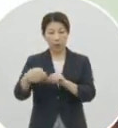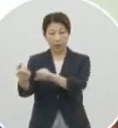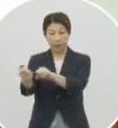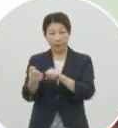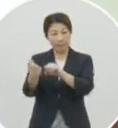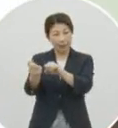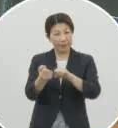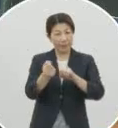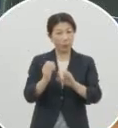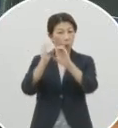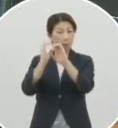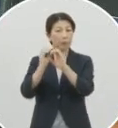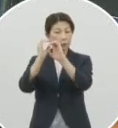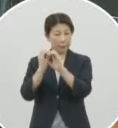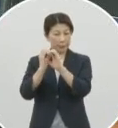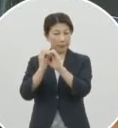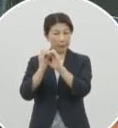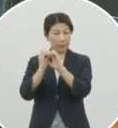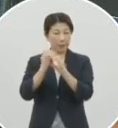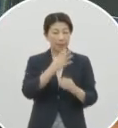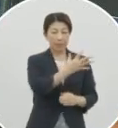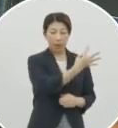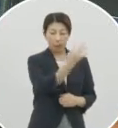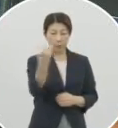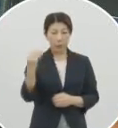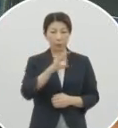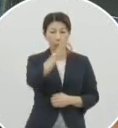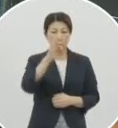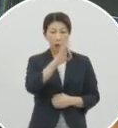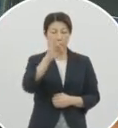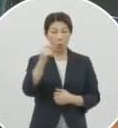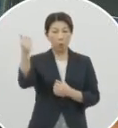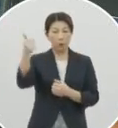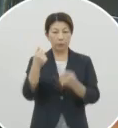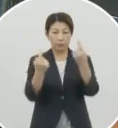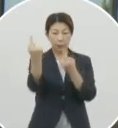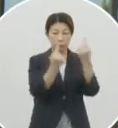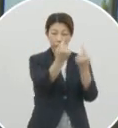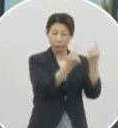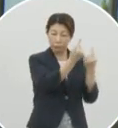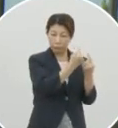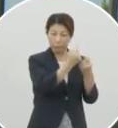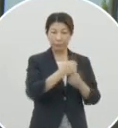り広げられる祭礼は多くの観光客を集めているよ。